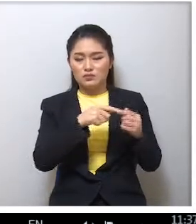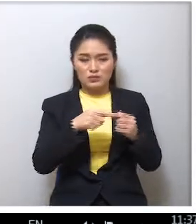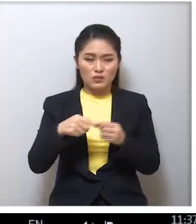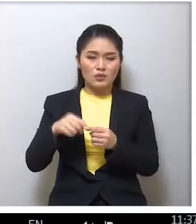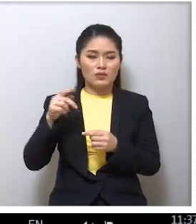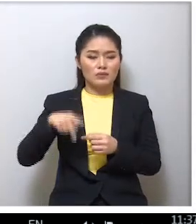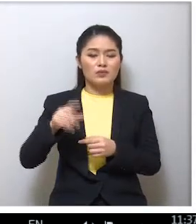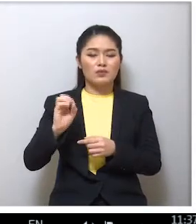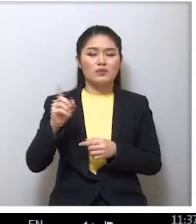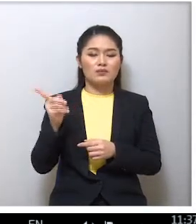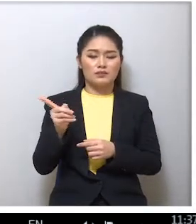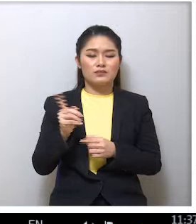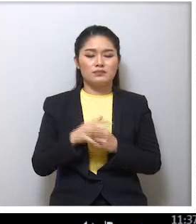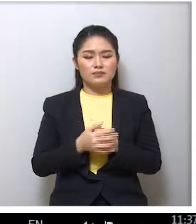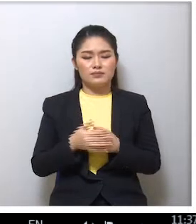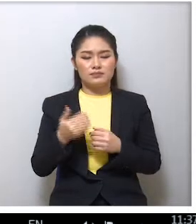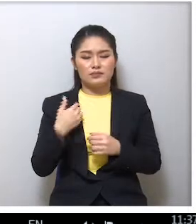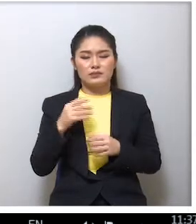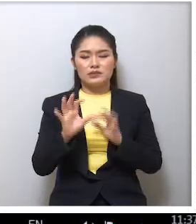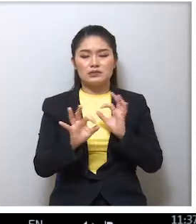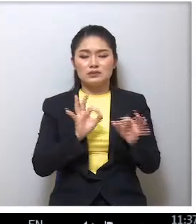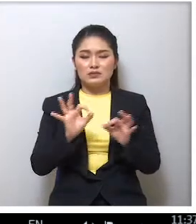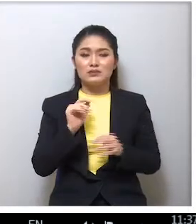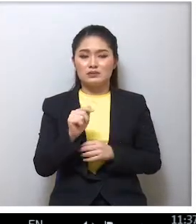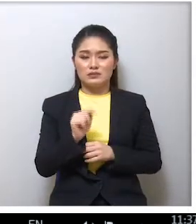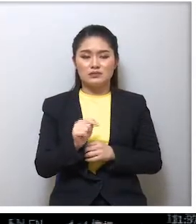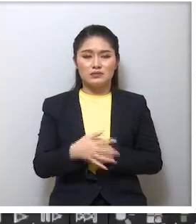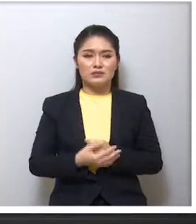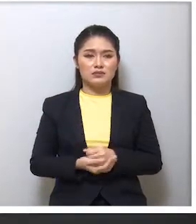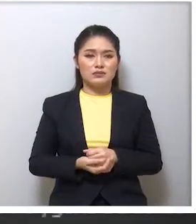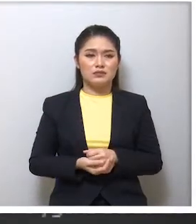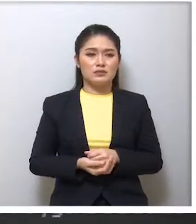จากนั้นให้เรามาเลือกโพลีกอนตัวนี้นะครับ